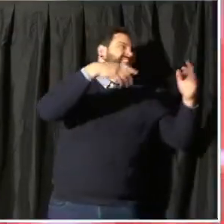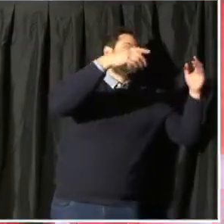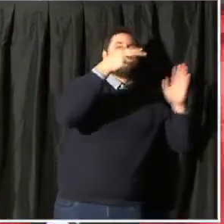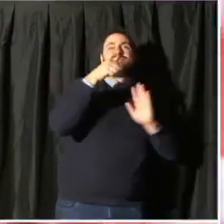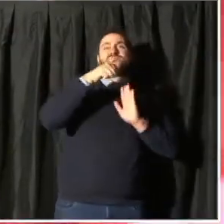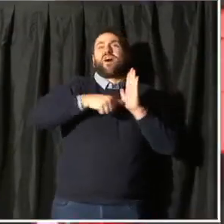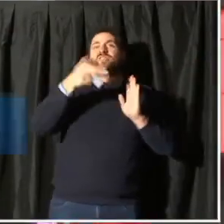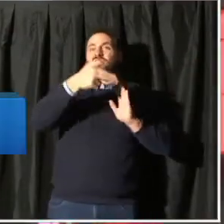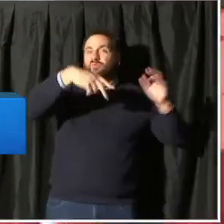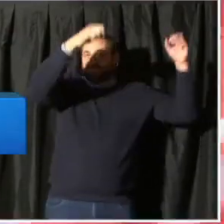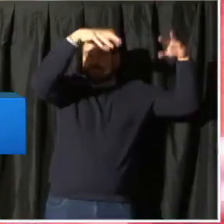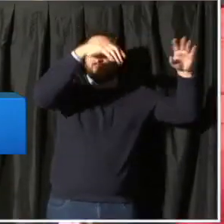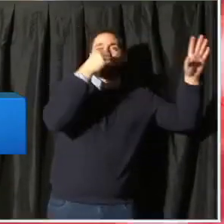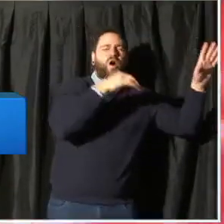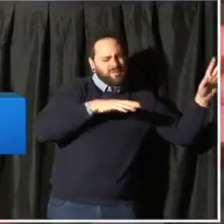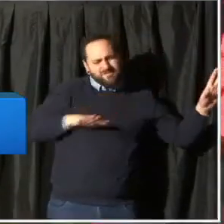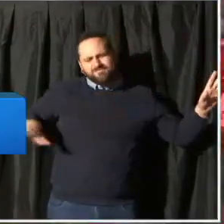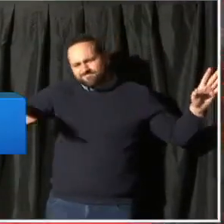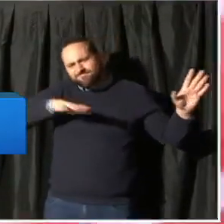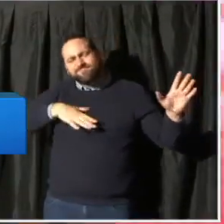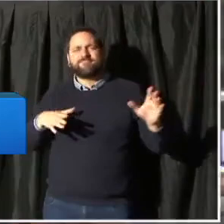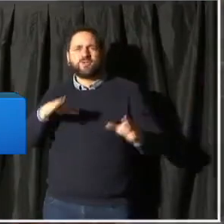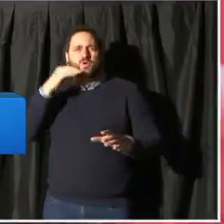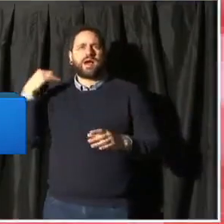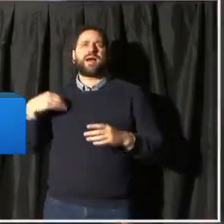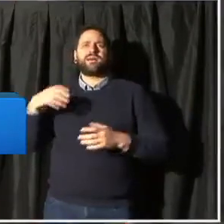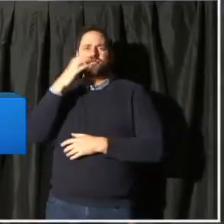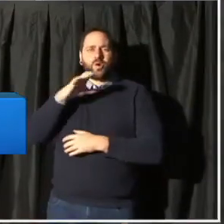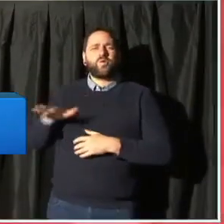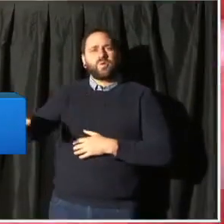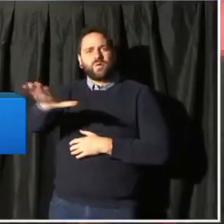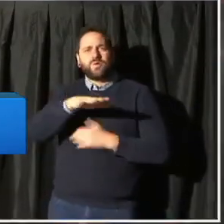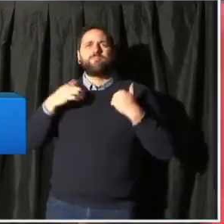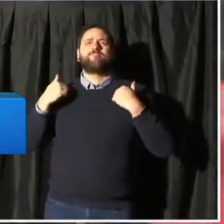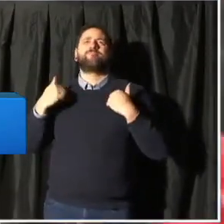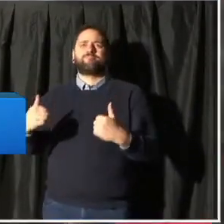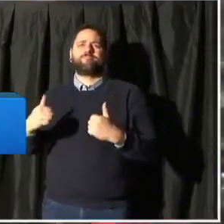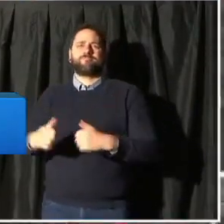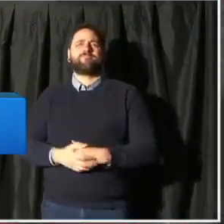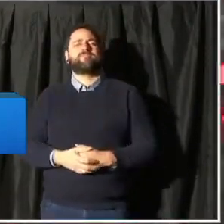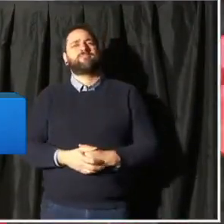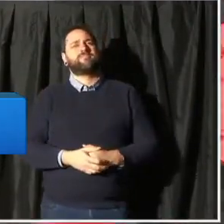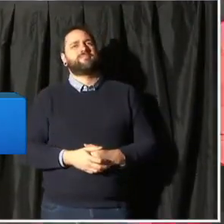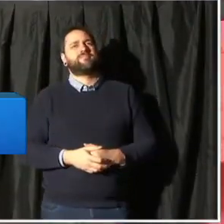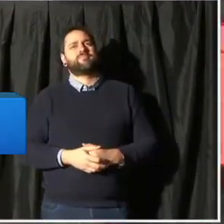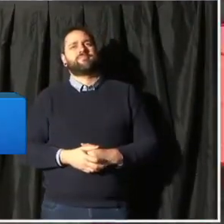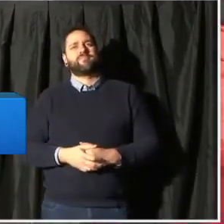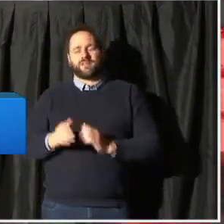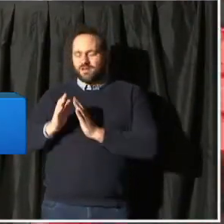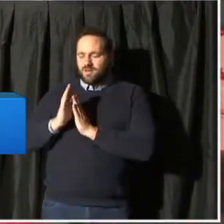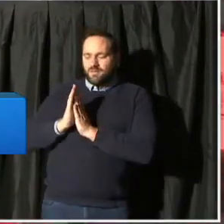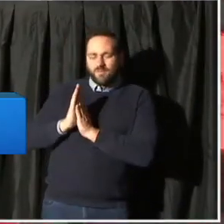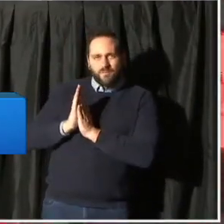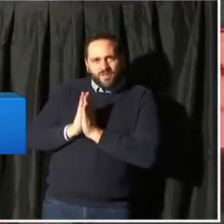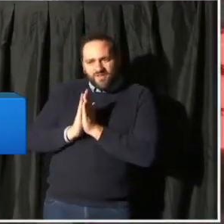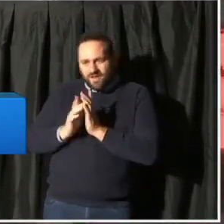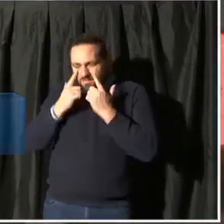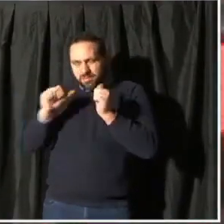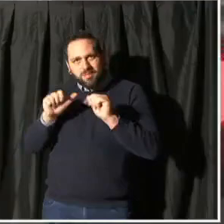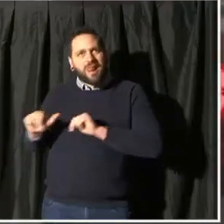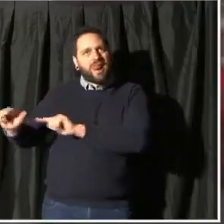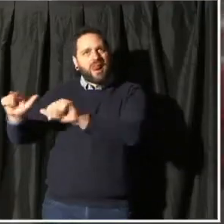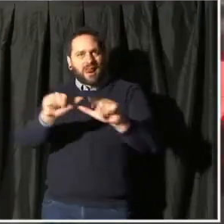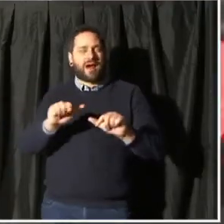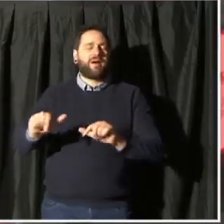en nombre et aussi motivé pour cette campagne de fabien roussel vous savez il y a quelques semaines